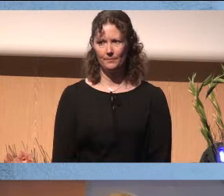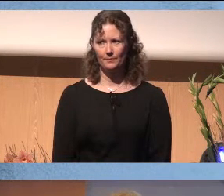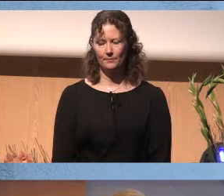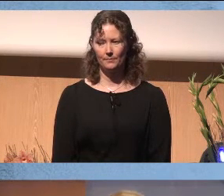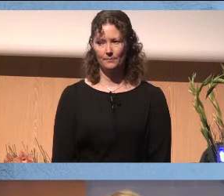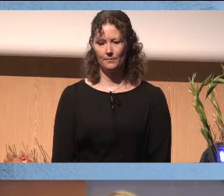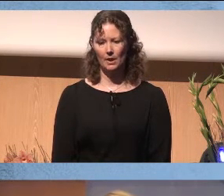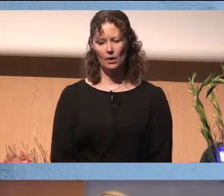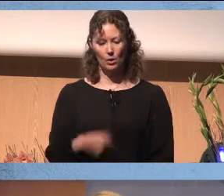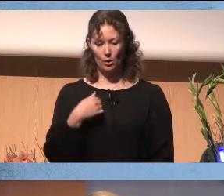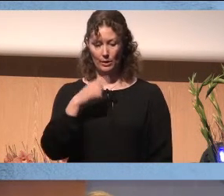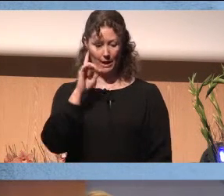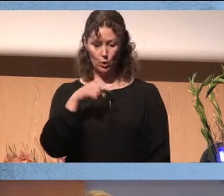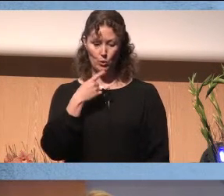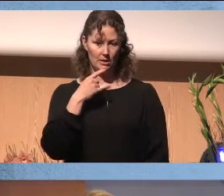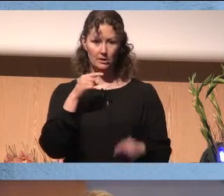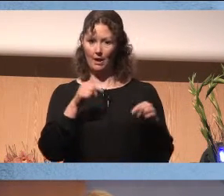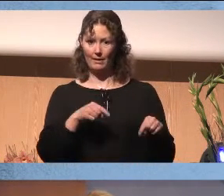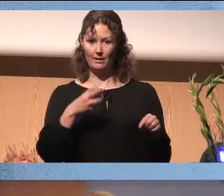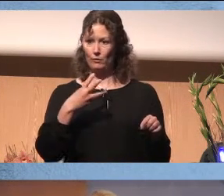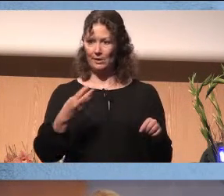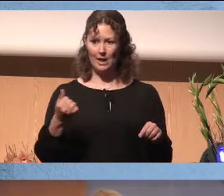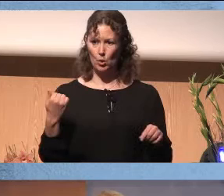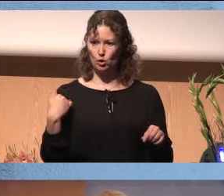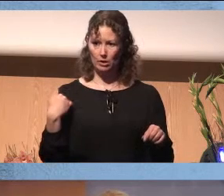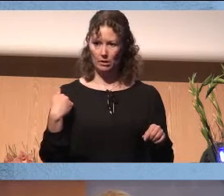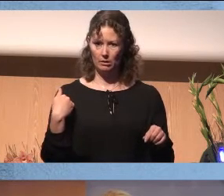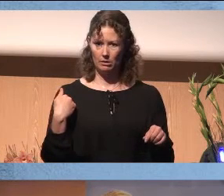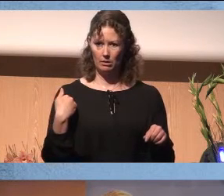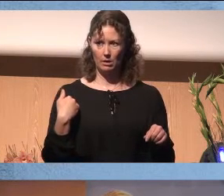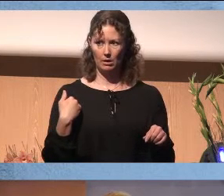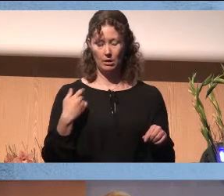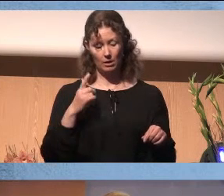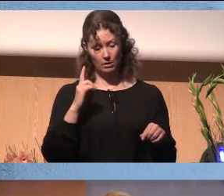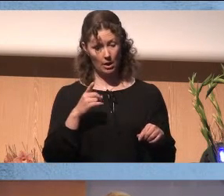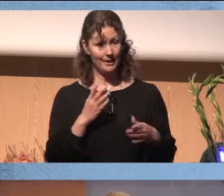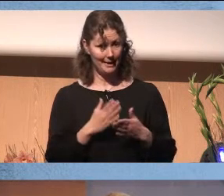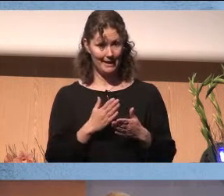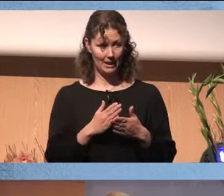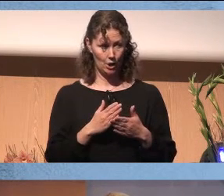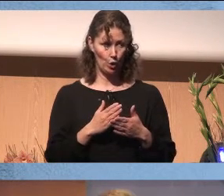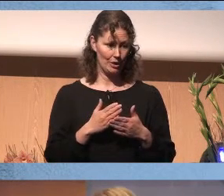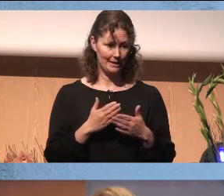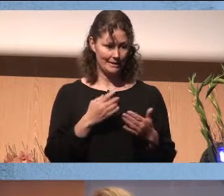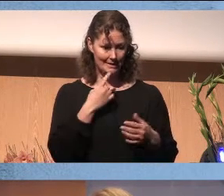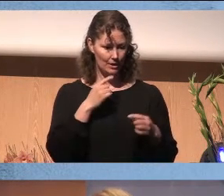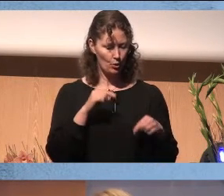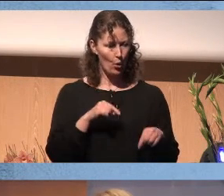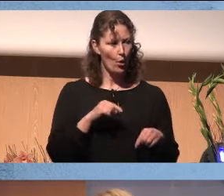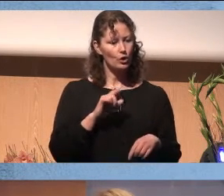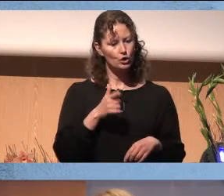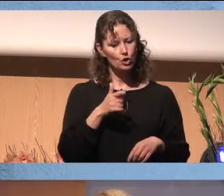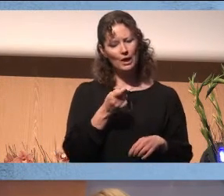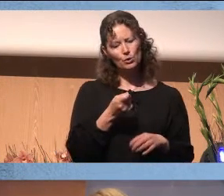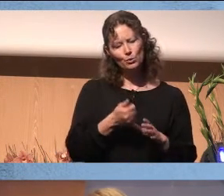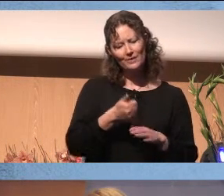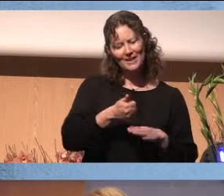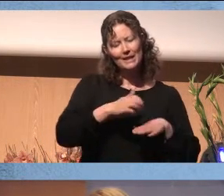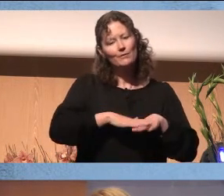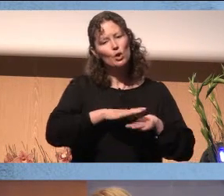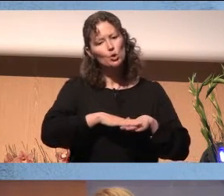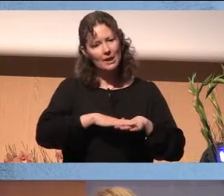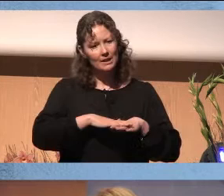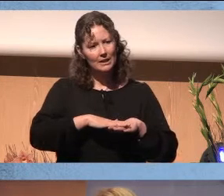Og dette kunne ikke jeg sagt for 3 år siden. Jeg kan vel knapt nok si det nå. Fordi det noen viktige